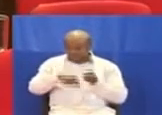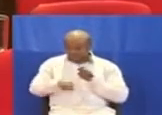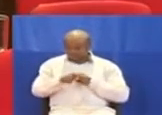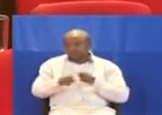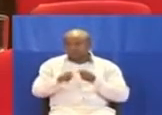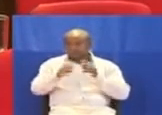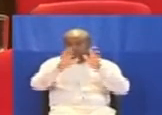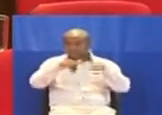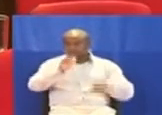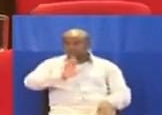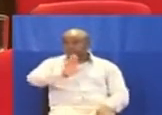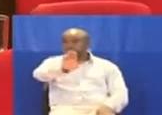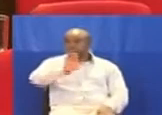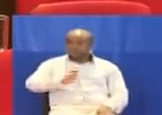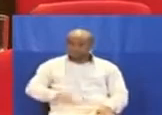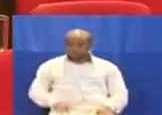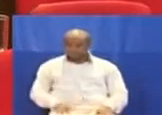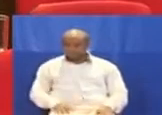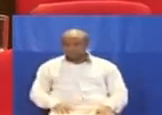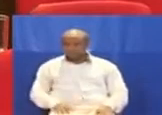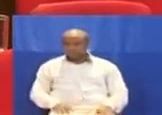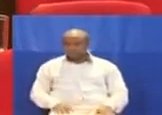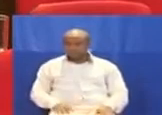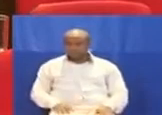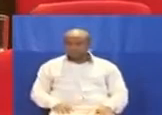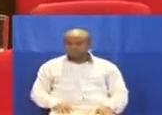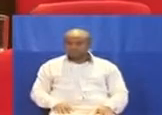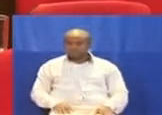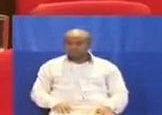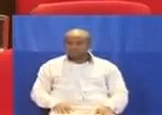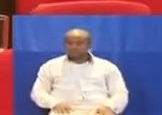Haswa Mheshimiwa bunge, tuendelee kupiga kura wale ambao hatujapiga kura.